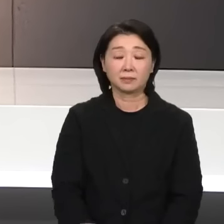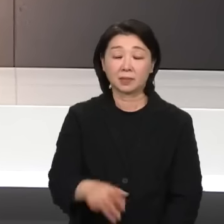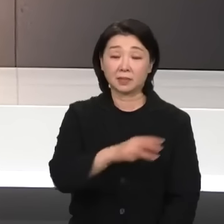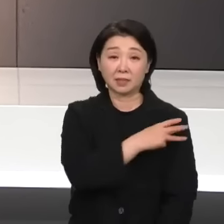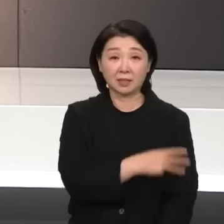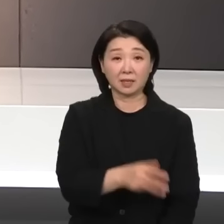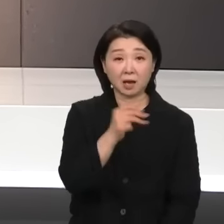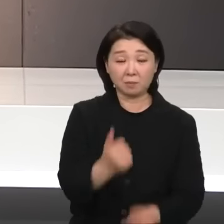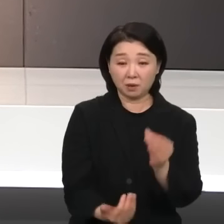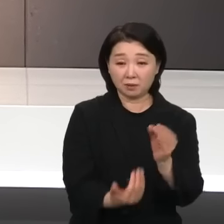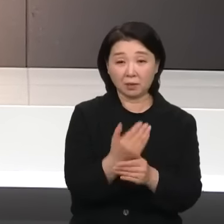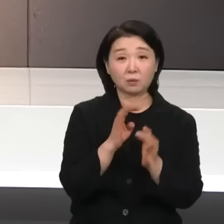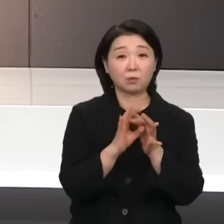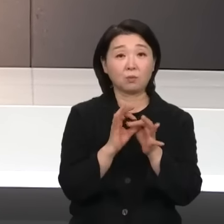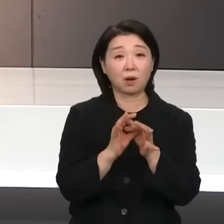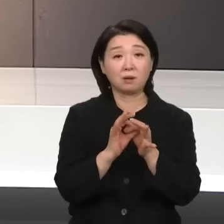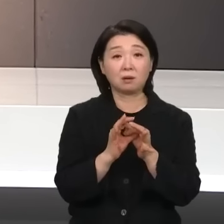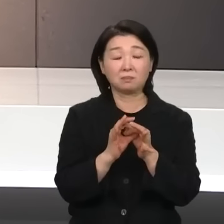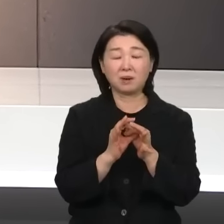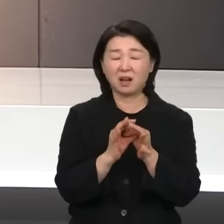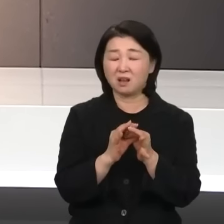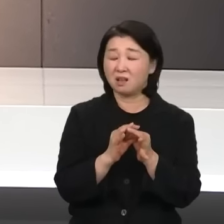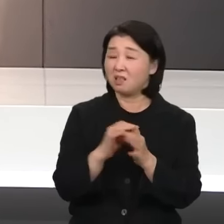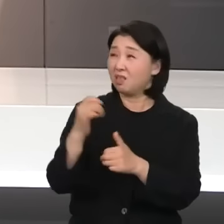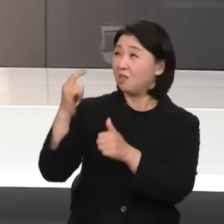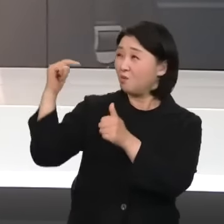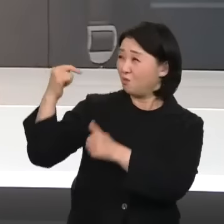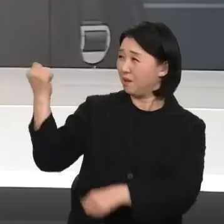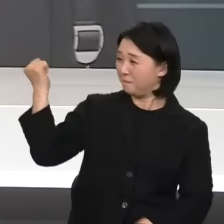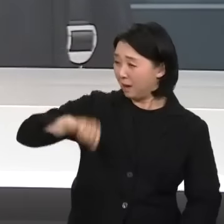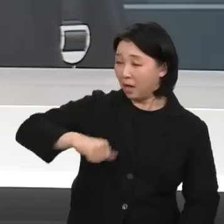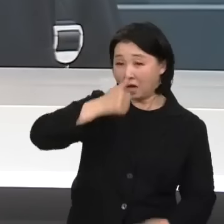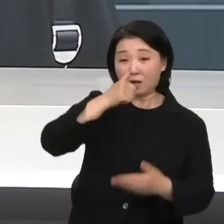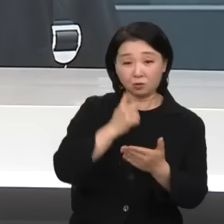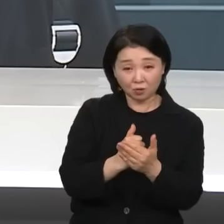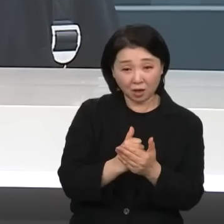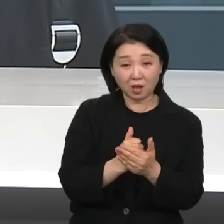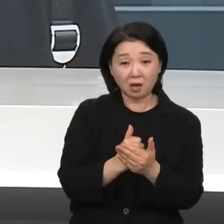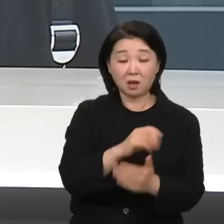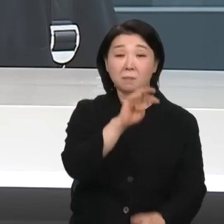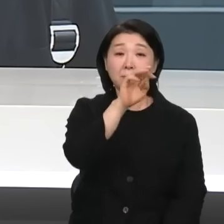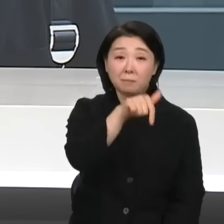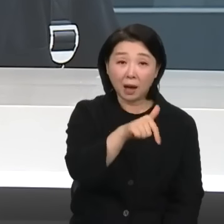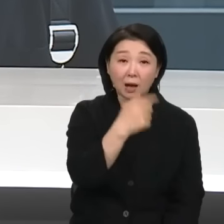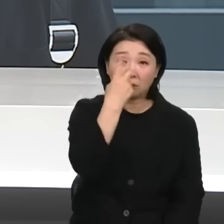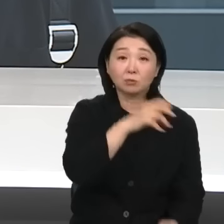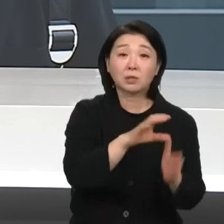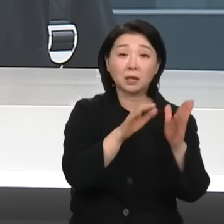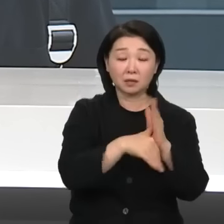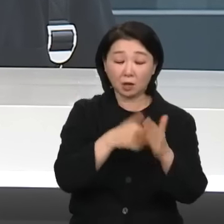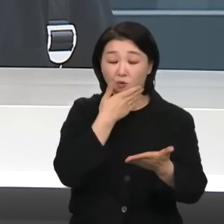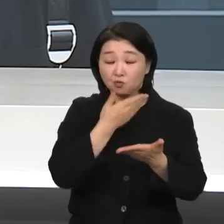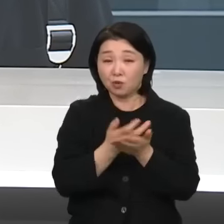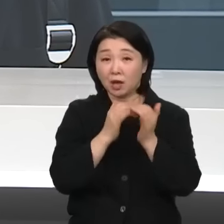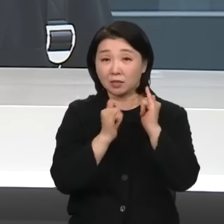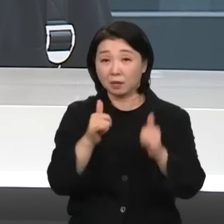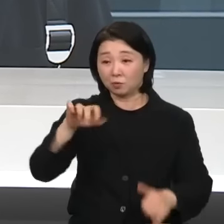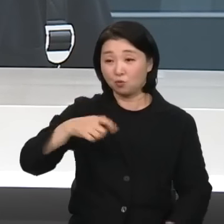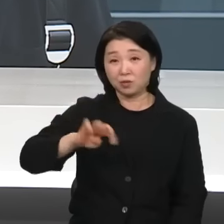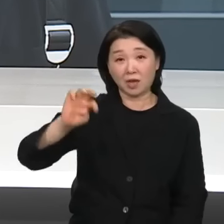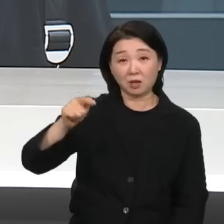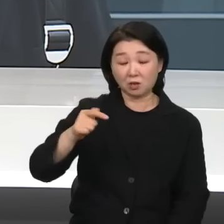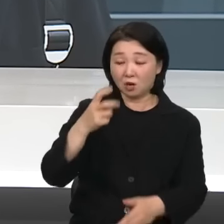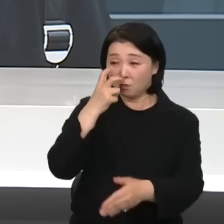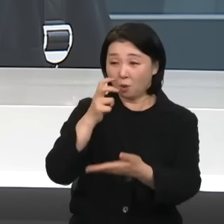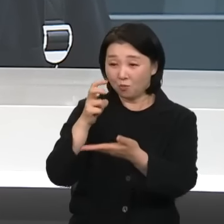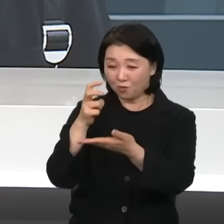최상병 사건과 관련해 황명지 기소된 박정훈 전 해병대 수사단장 재판에이 사건 핵심 인물 유재은 국방부